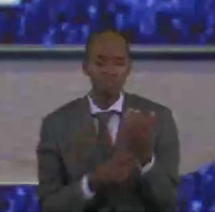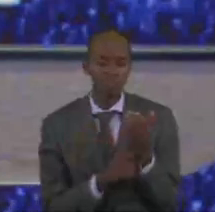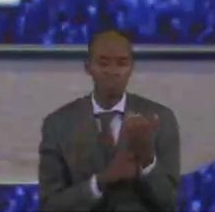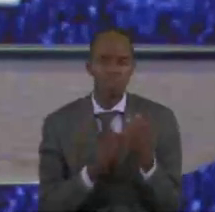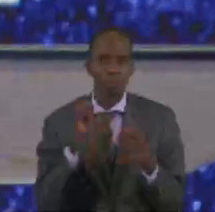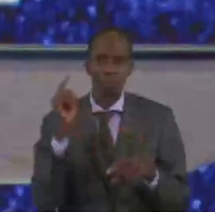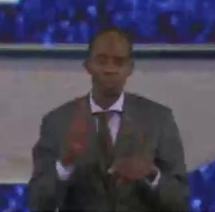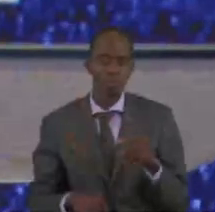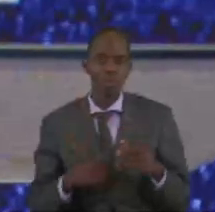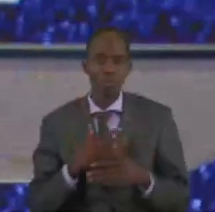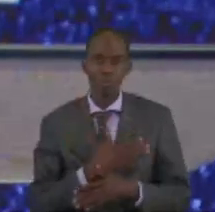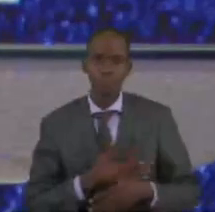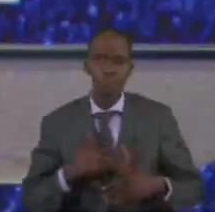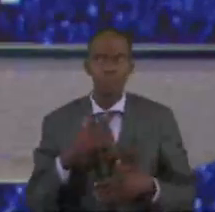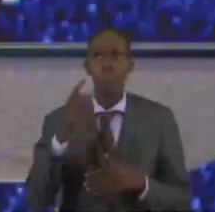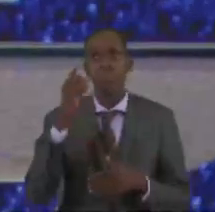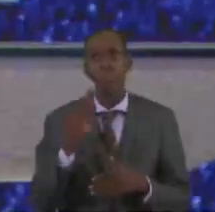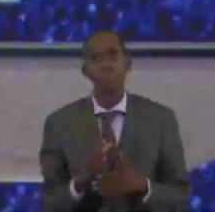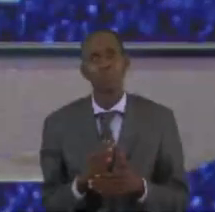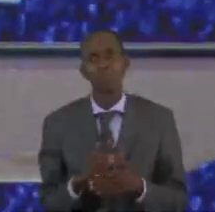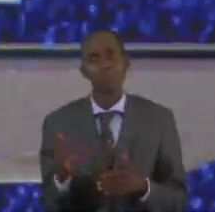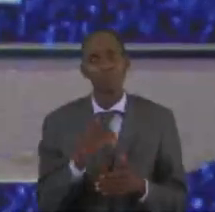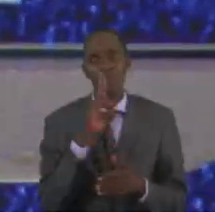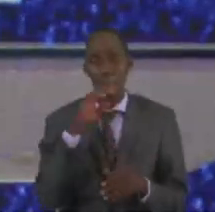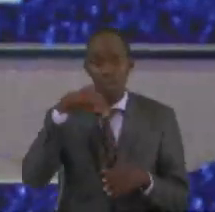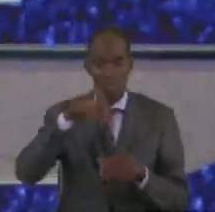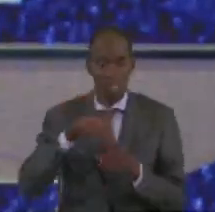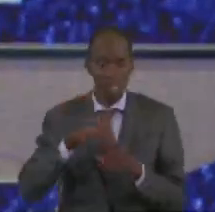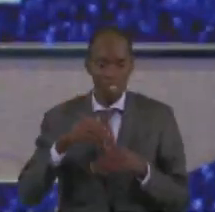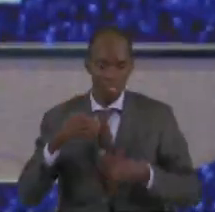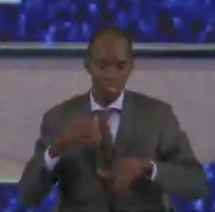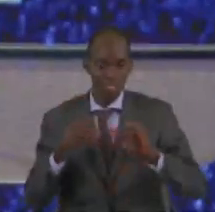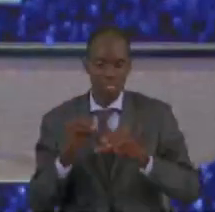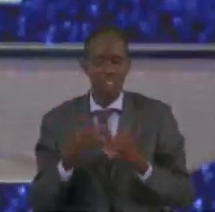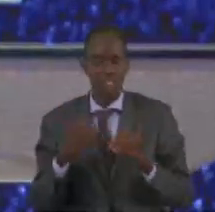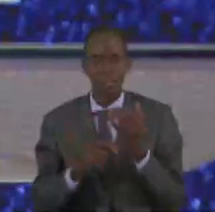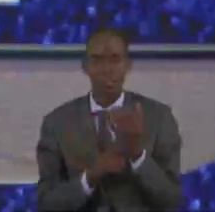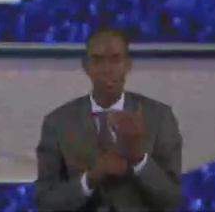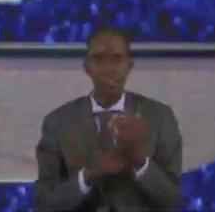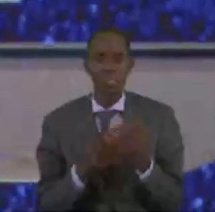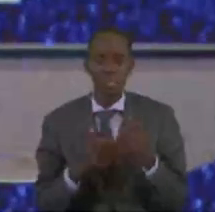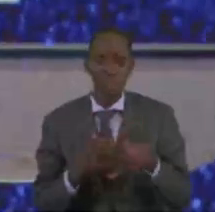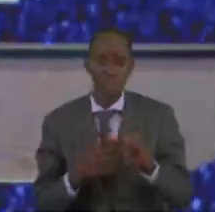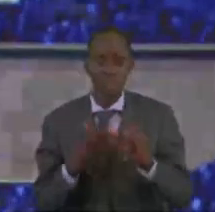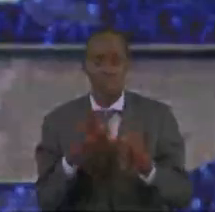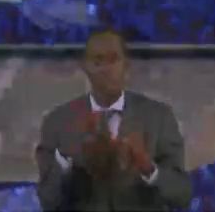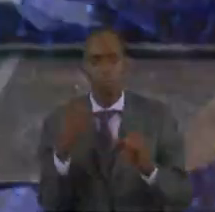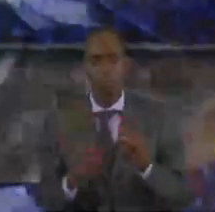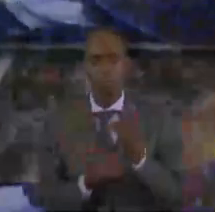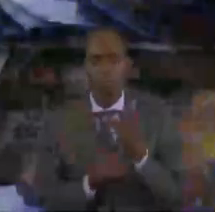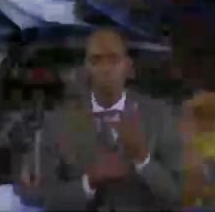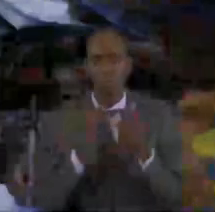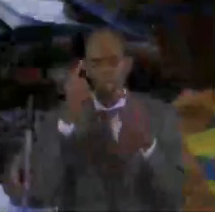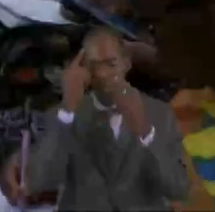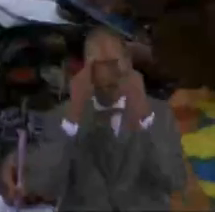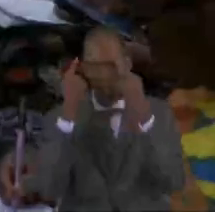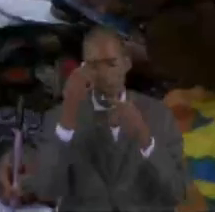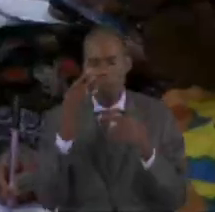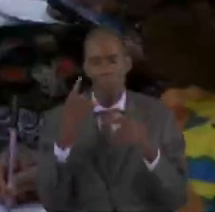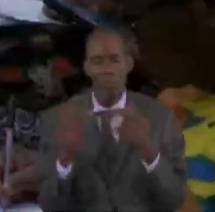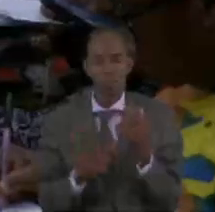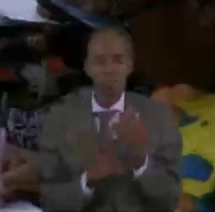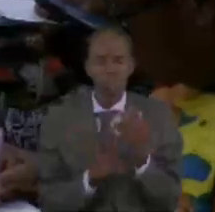la chair ne sauraient plaire à Dieu. Ils sont dans la chair, ils sont de la chair, ils pensent de la